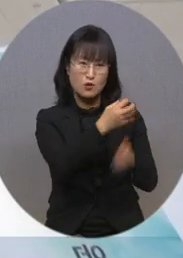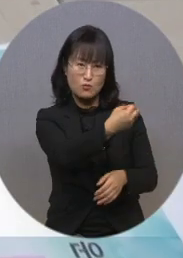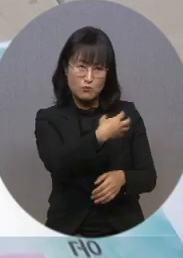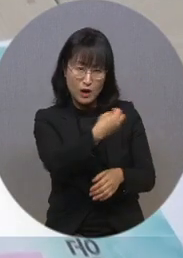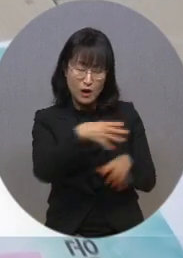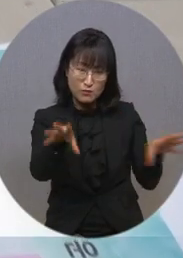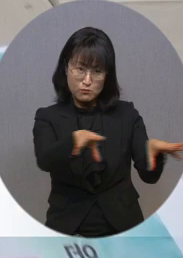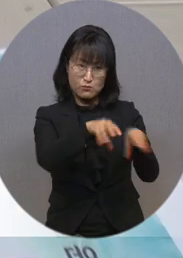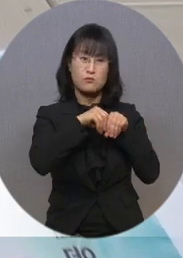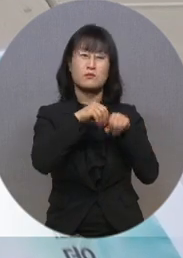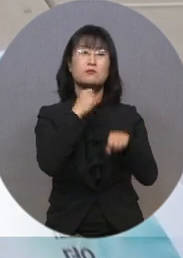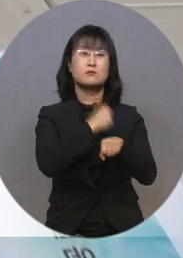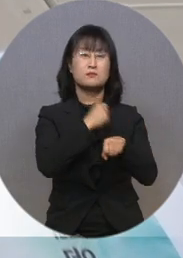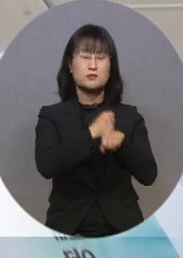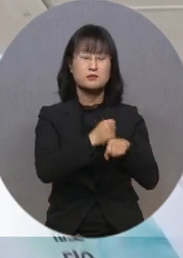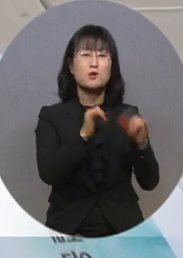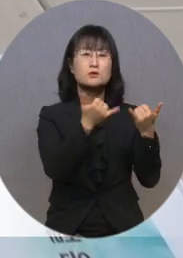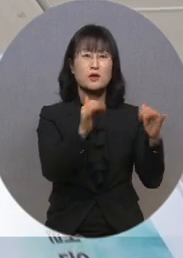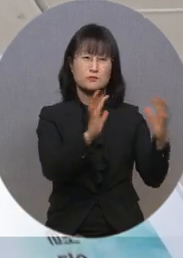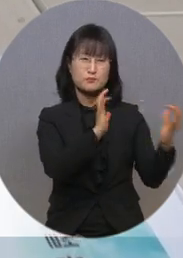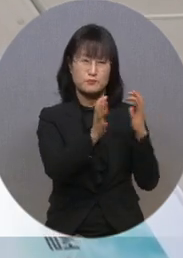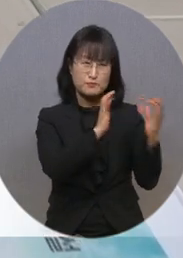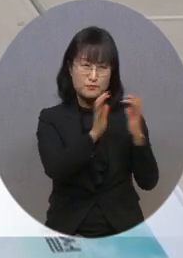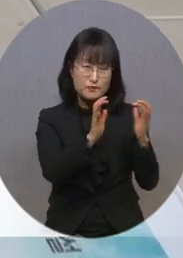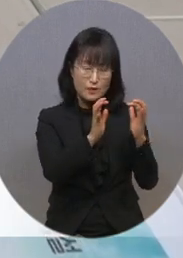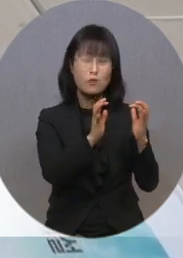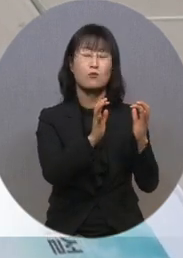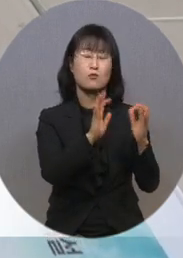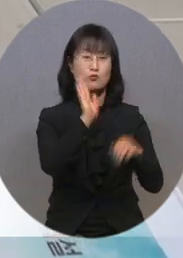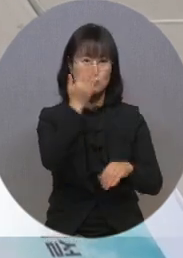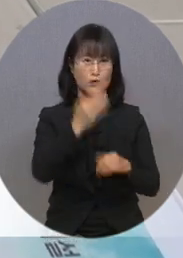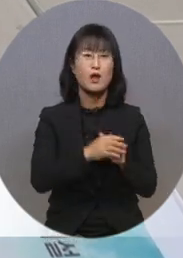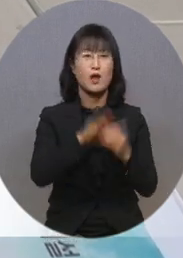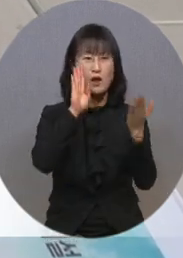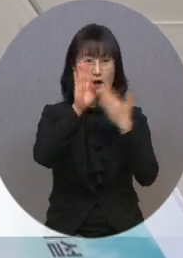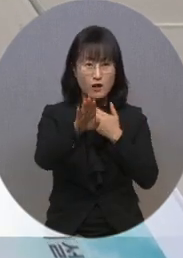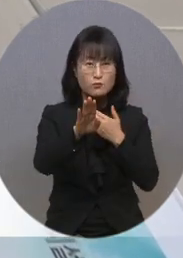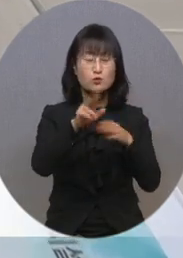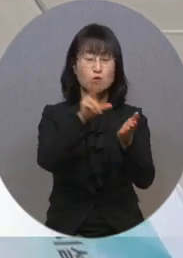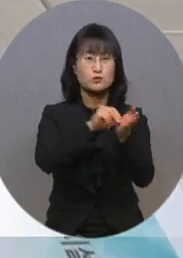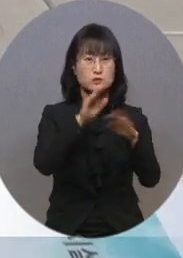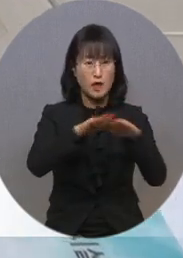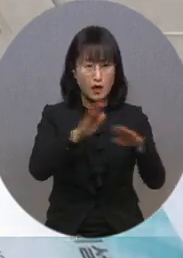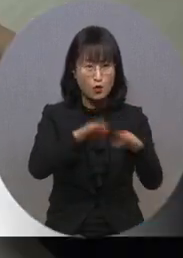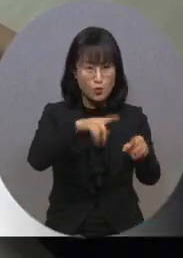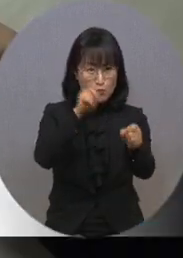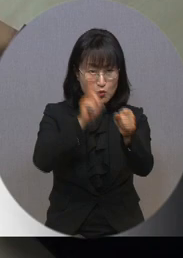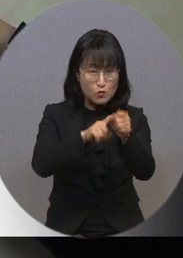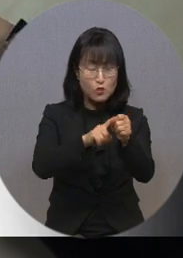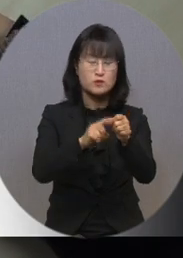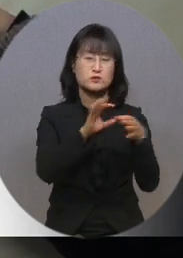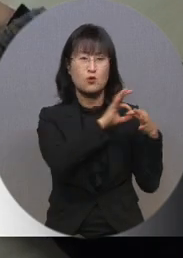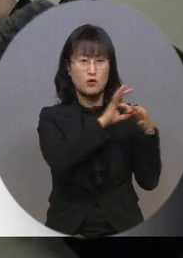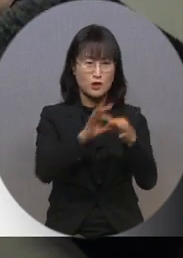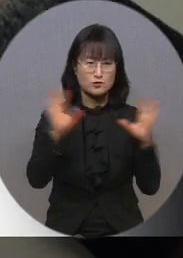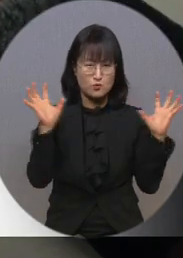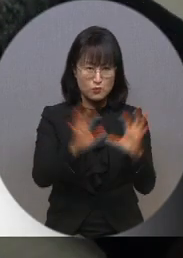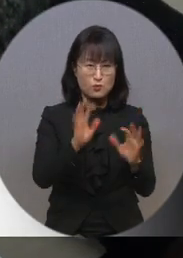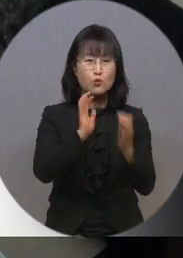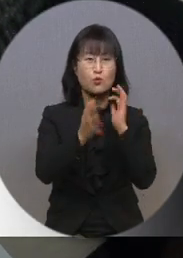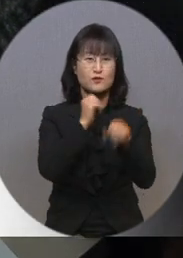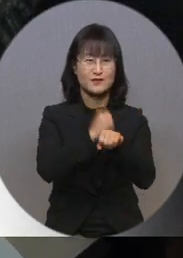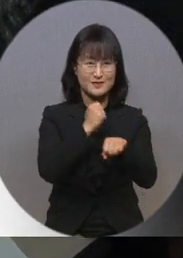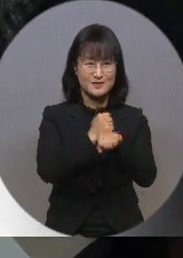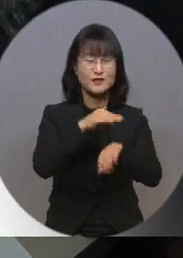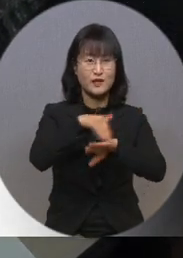점에서 주민 공론장으로 이목이 집중되고 있으며 앞으로 문제 해결을 목표로 계속 진행될 것으로